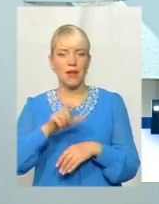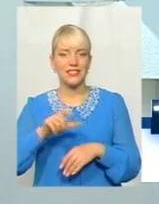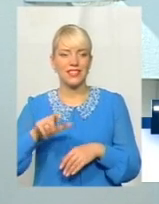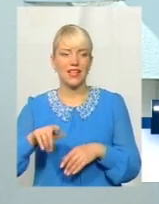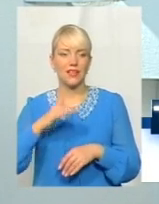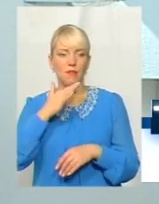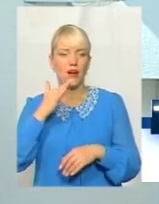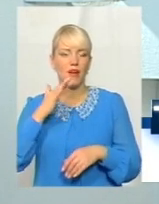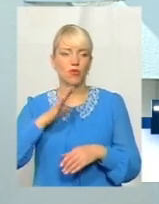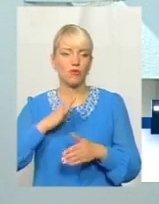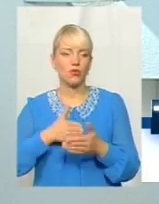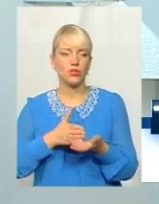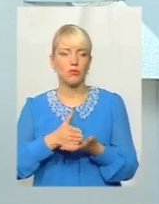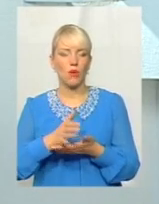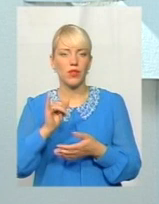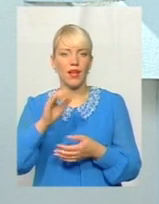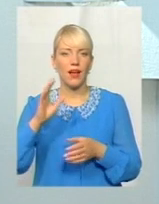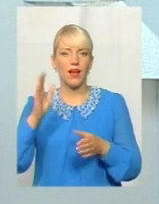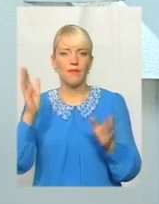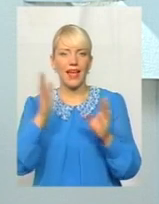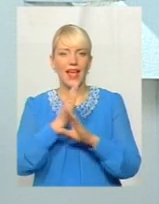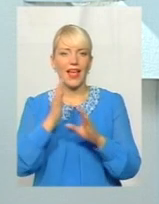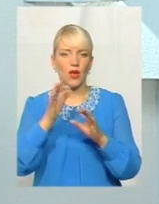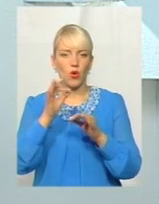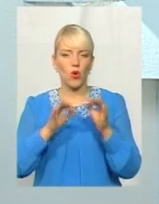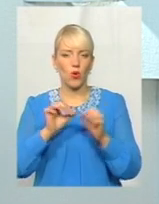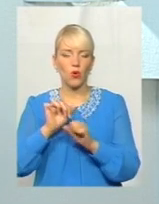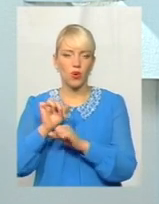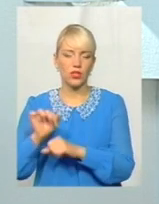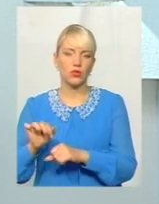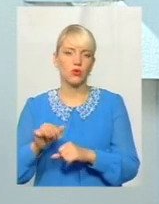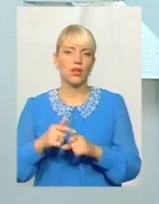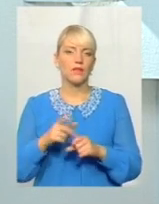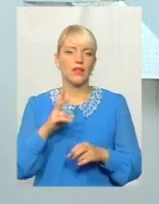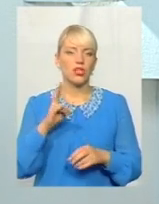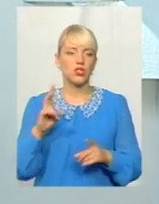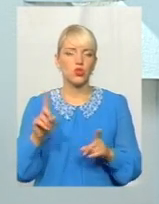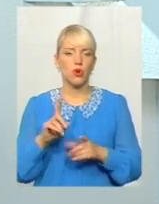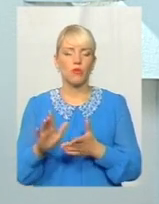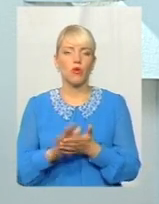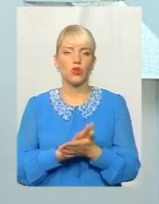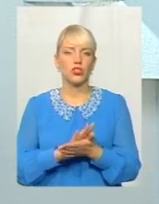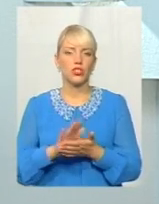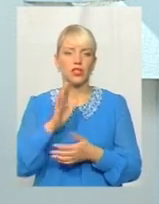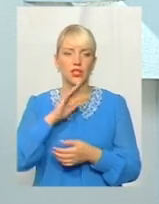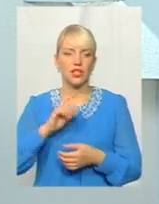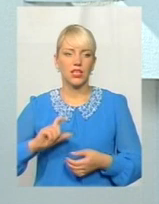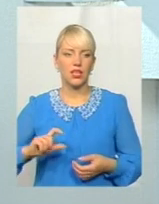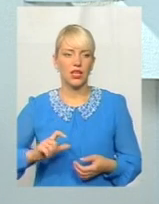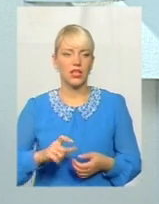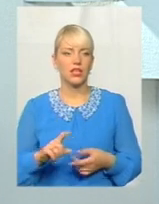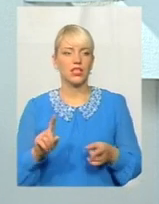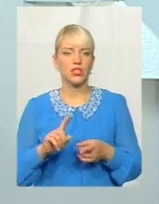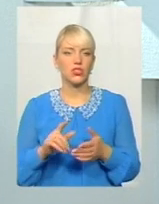було спрямованих на екологію, на природу, на те, щоб очистити ріки